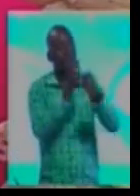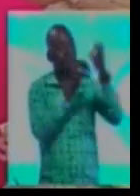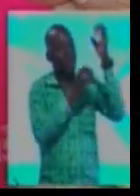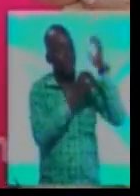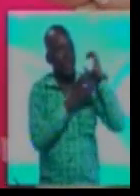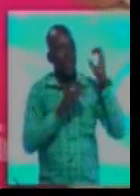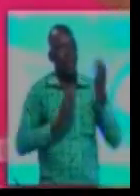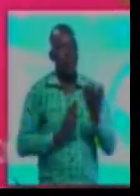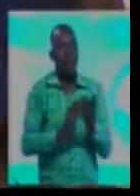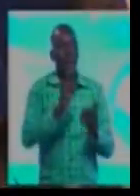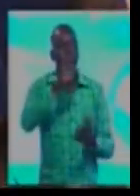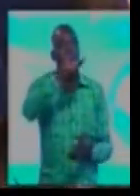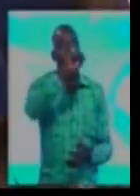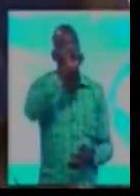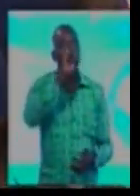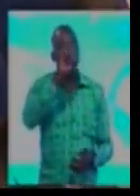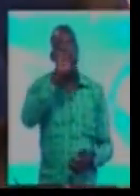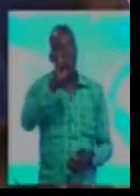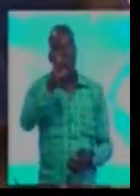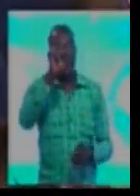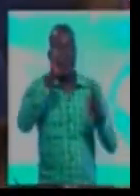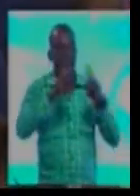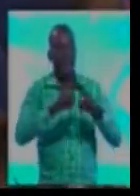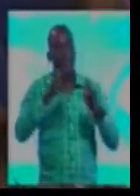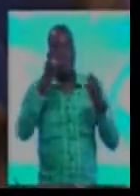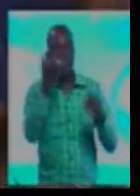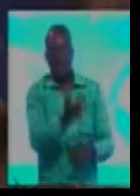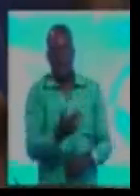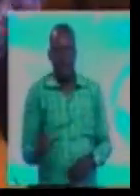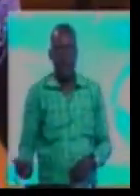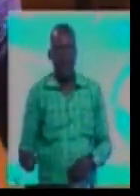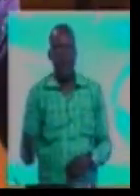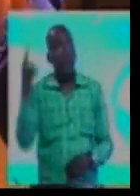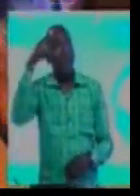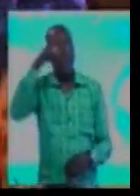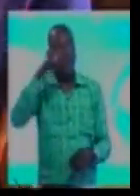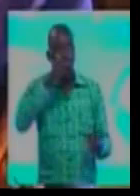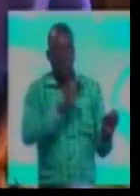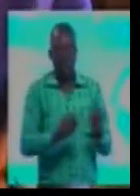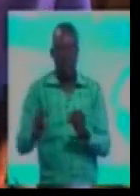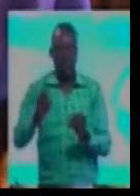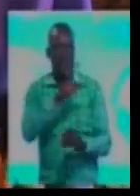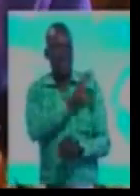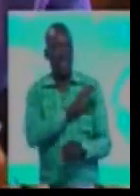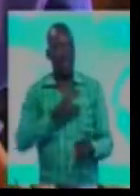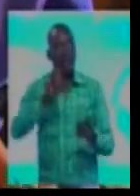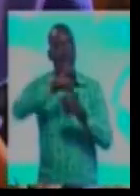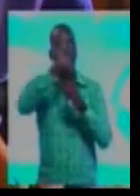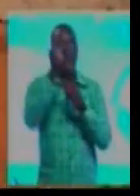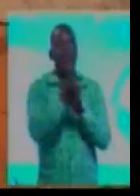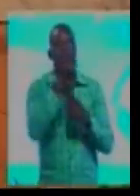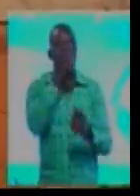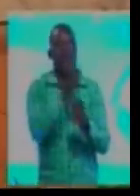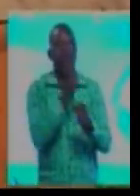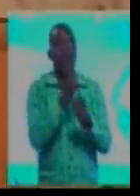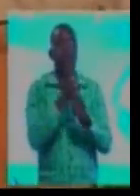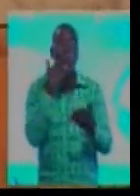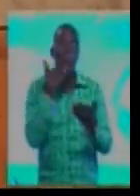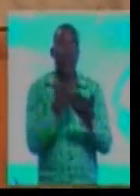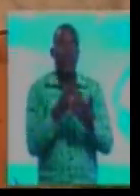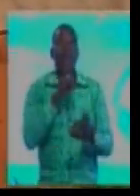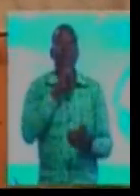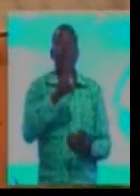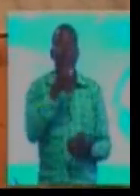par SOS Village d'enfants, cette organisation à caractère social qui œuvre pour le bien-être des enfants